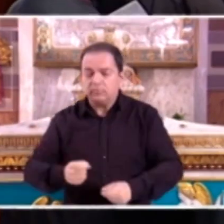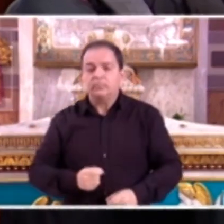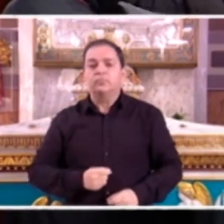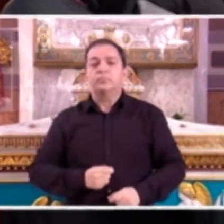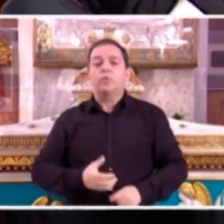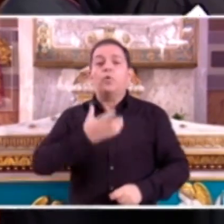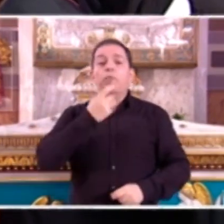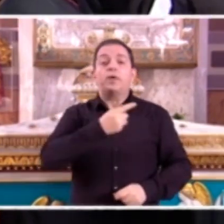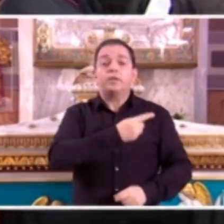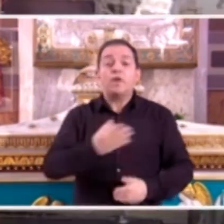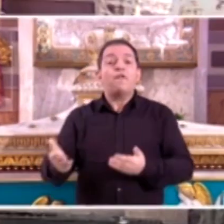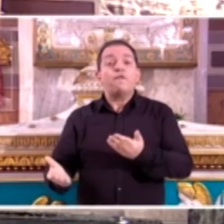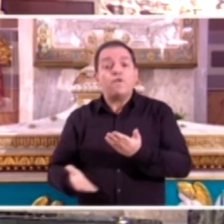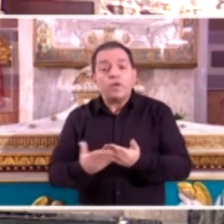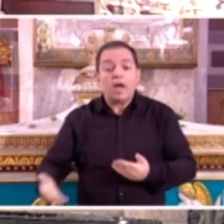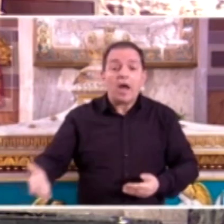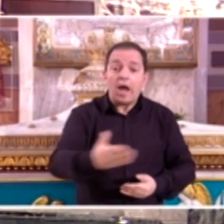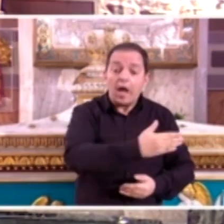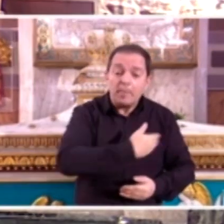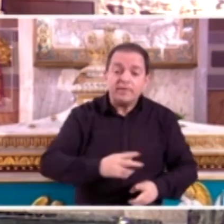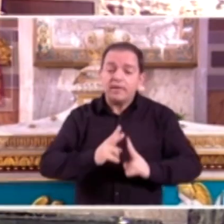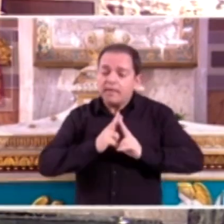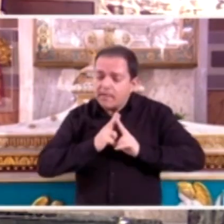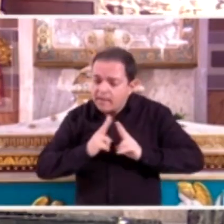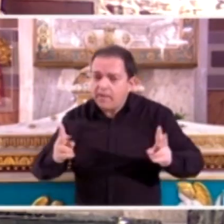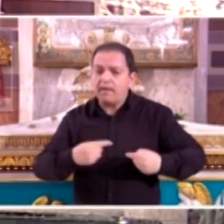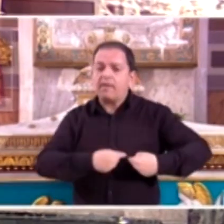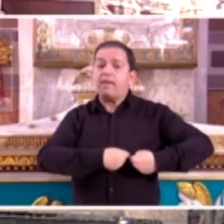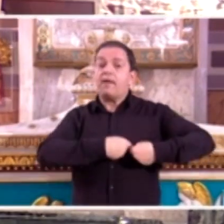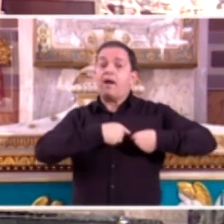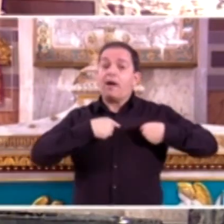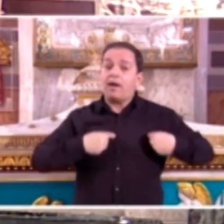Και καταξίωσον ημάς δέσποτα με τα Παρισίας